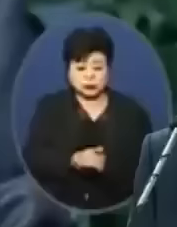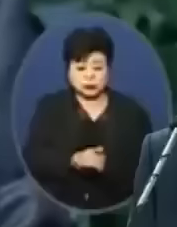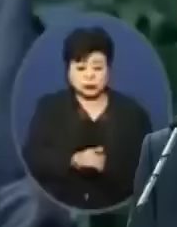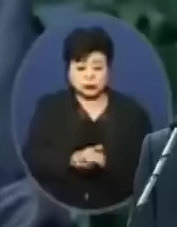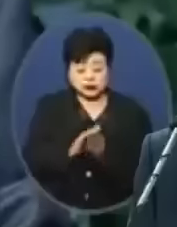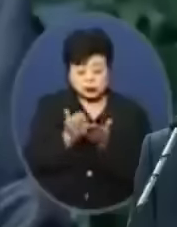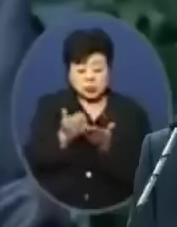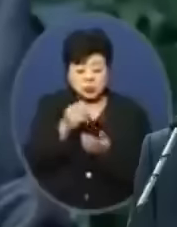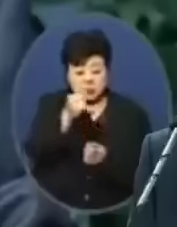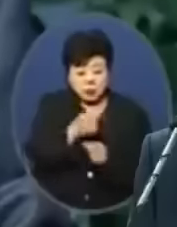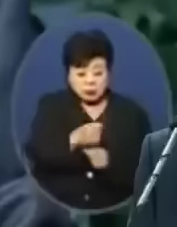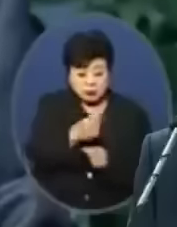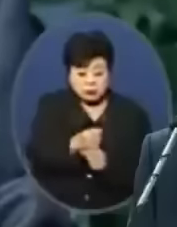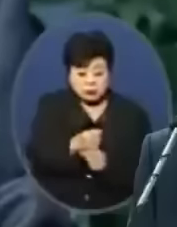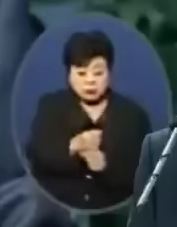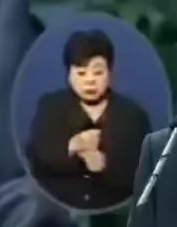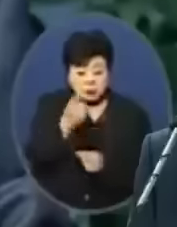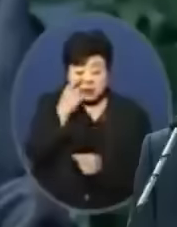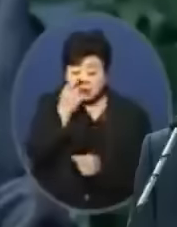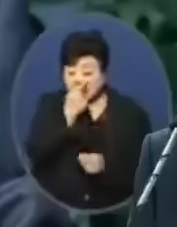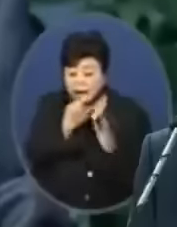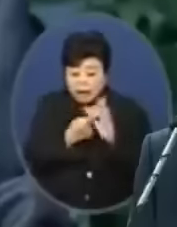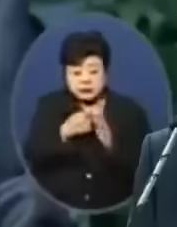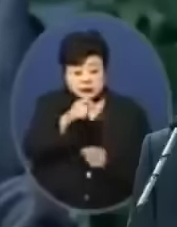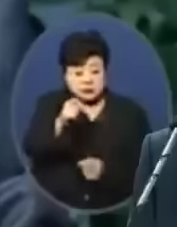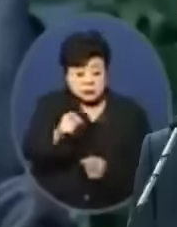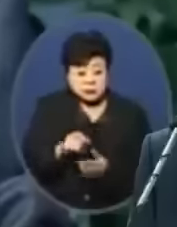책을 지었어요. 간증을 적었는데